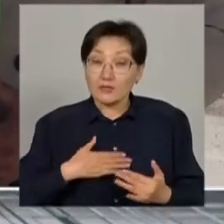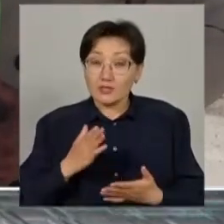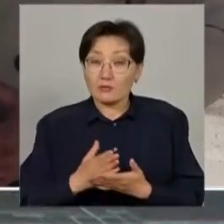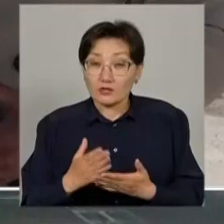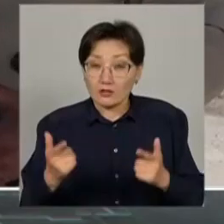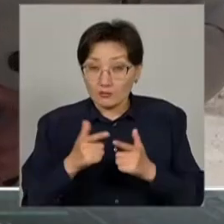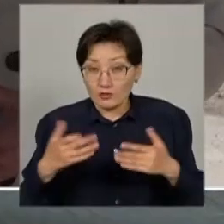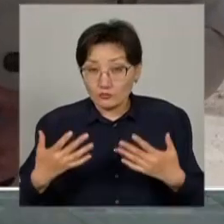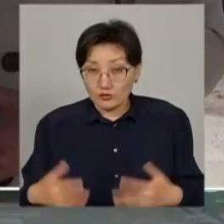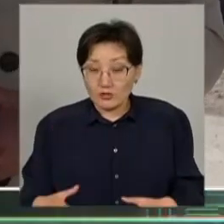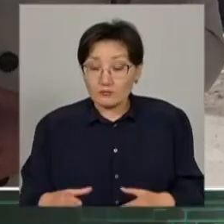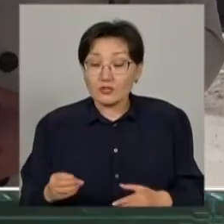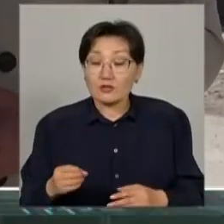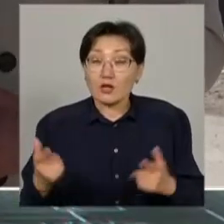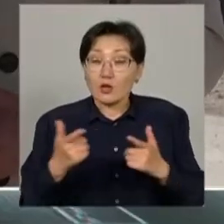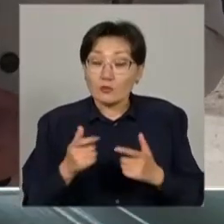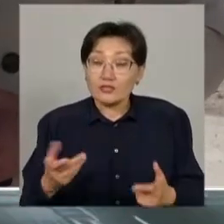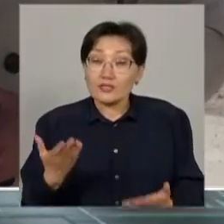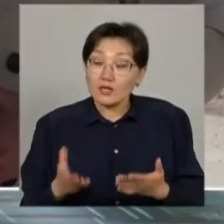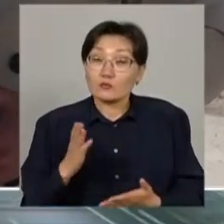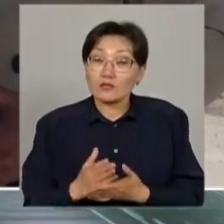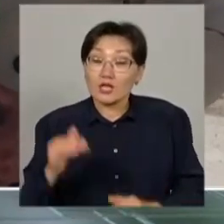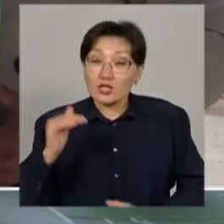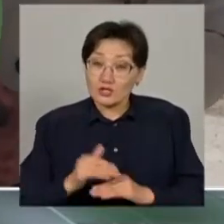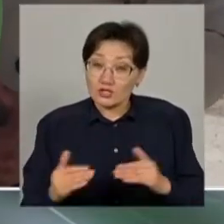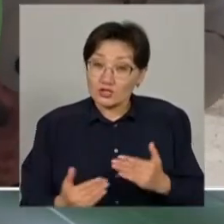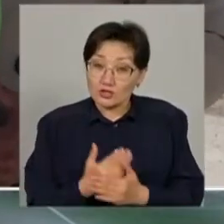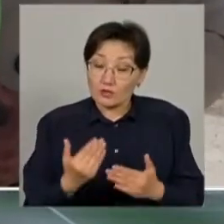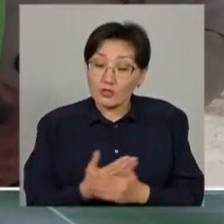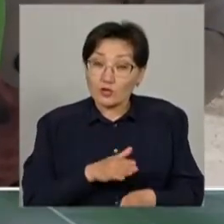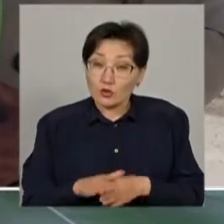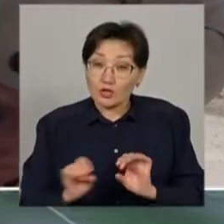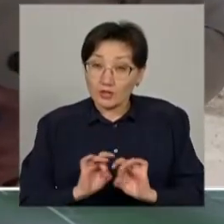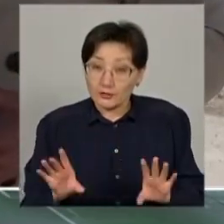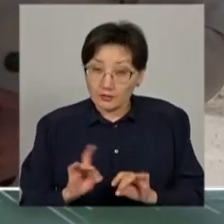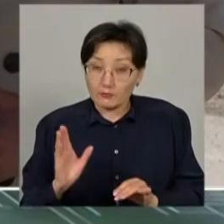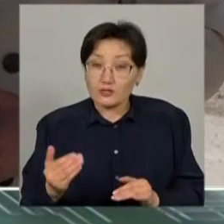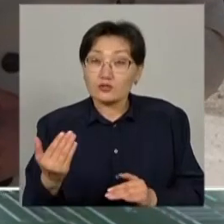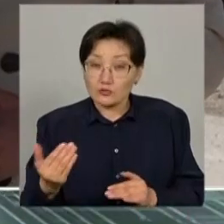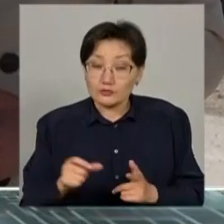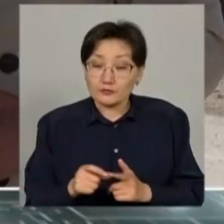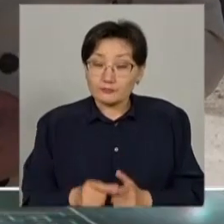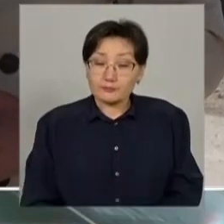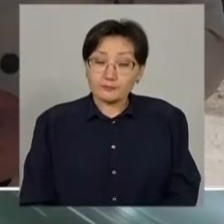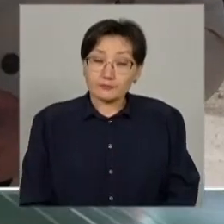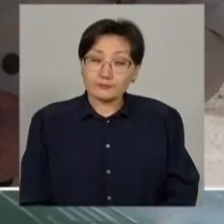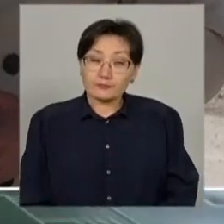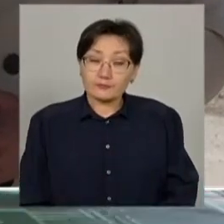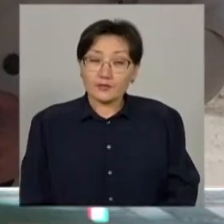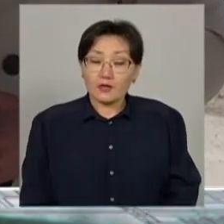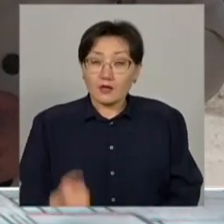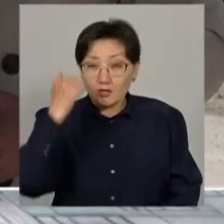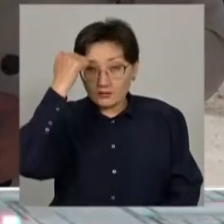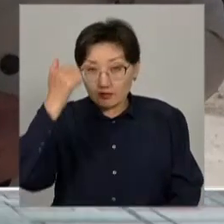ақпар осы, тағы да ақпараттар болатын болса, кешкі жаңалықтарда толықтырып беретін болам. Сөз өзіңде.